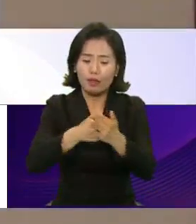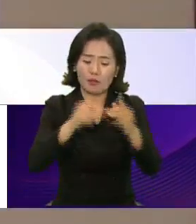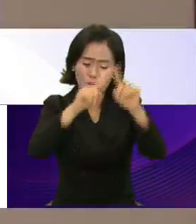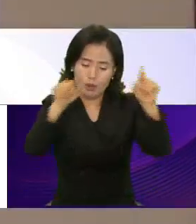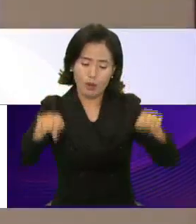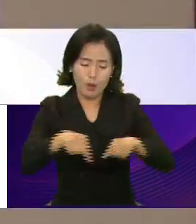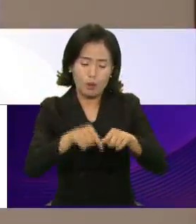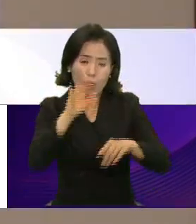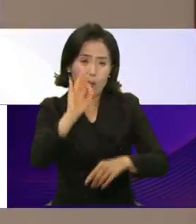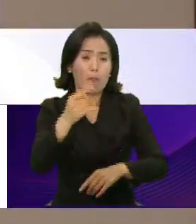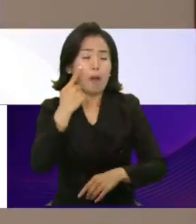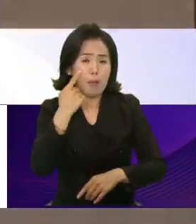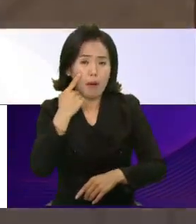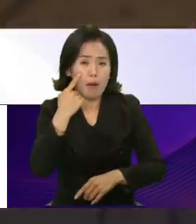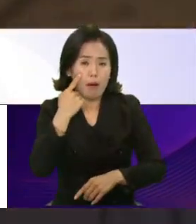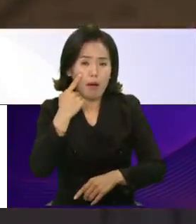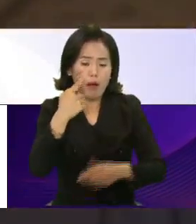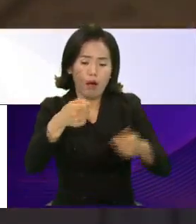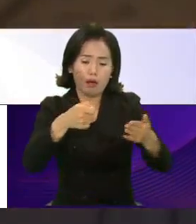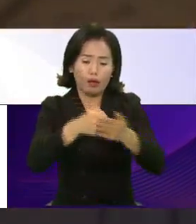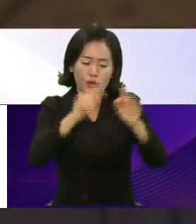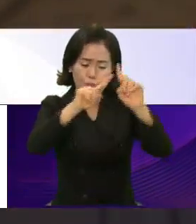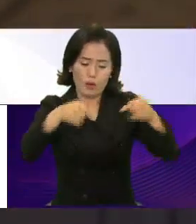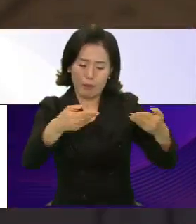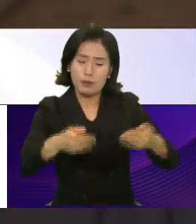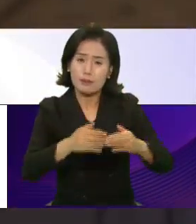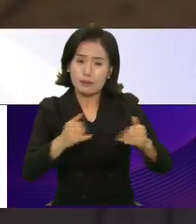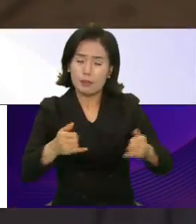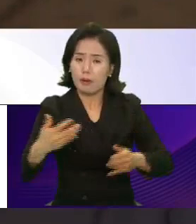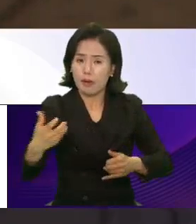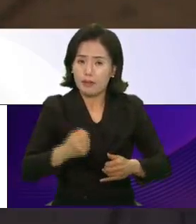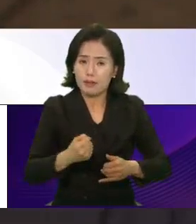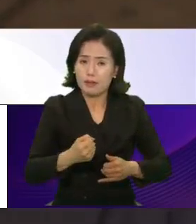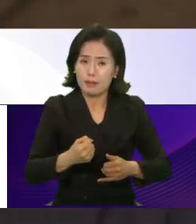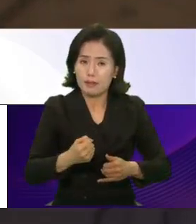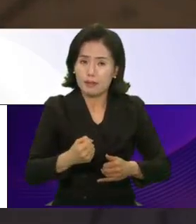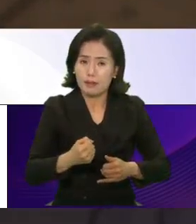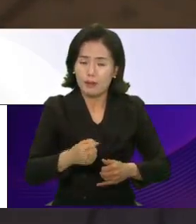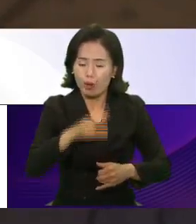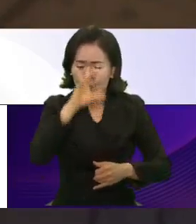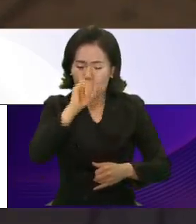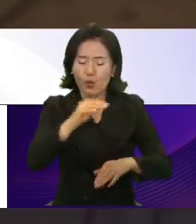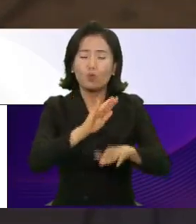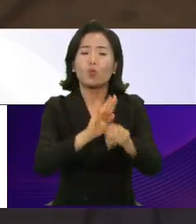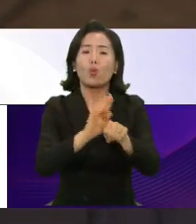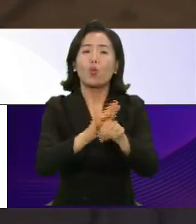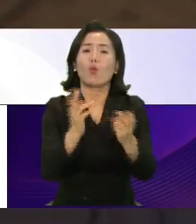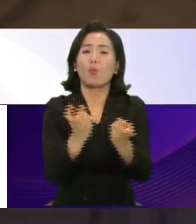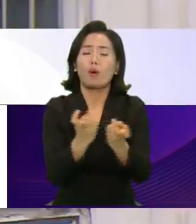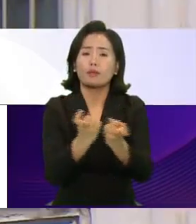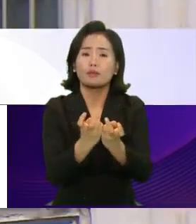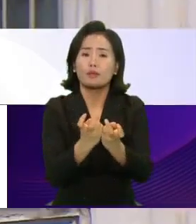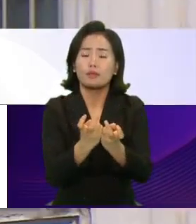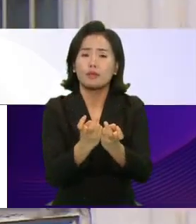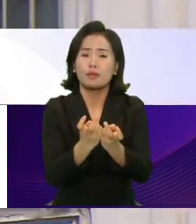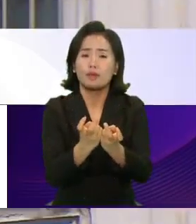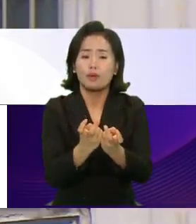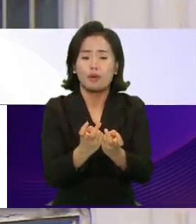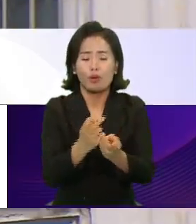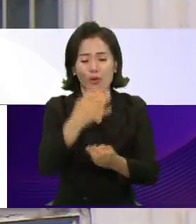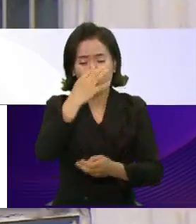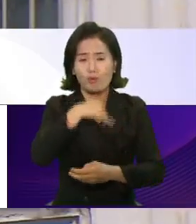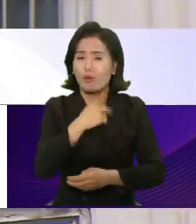받더라도 그 피해자 결정 받은 사람이 받는 도움 지원 대책들이 사실상